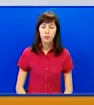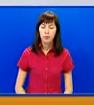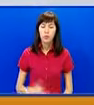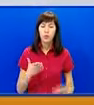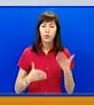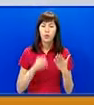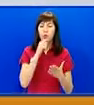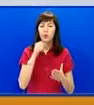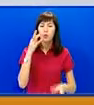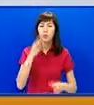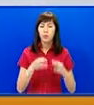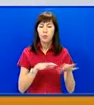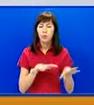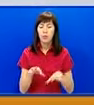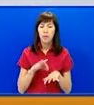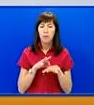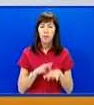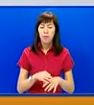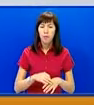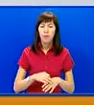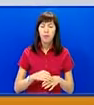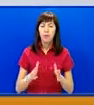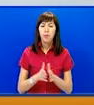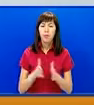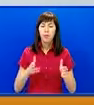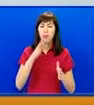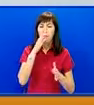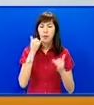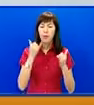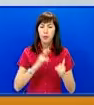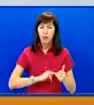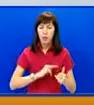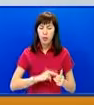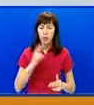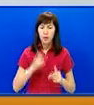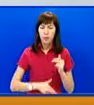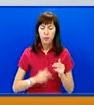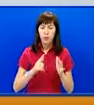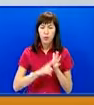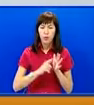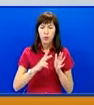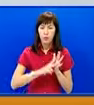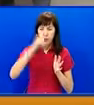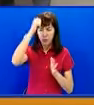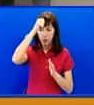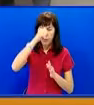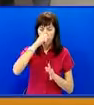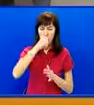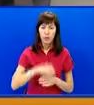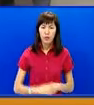Если в прошлом году судебные дела проводились на протяжении больше года, то сегодня работы заканчиваются за 7-8 месяцев.